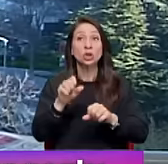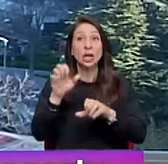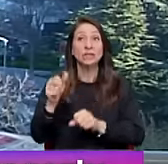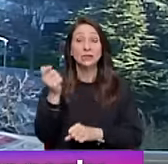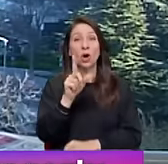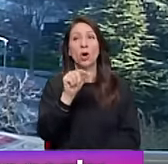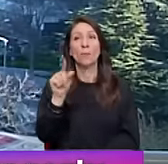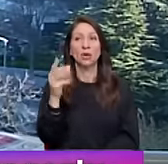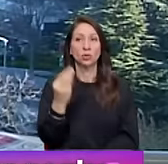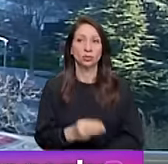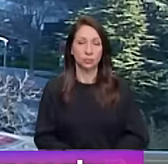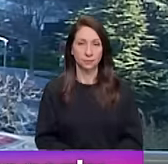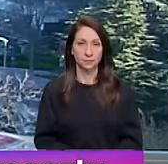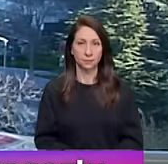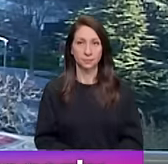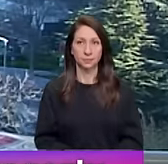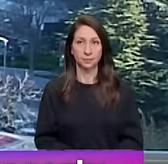da 11'e yükseldi.